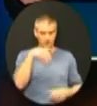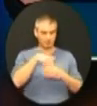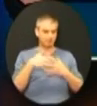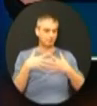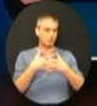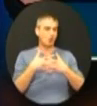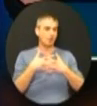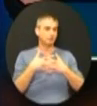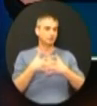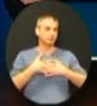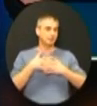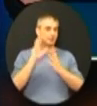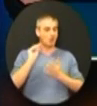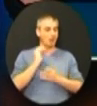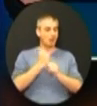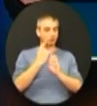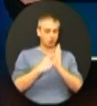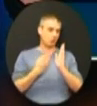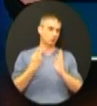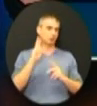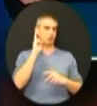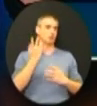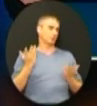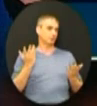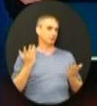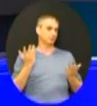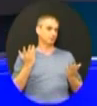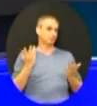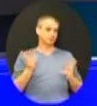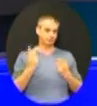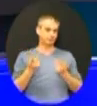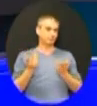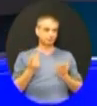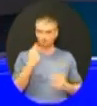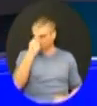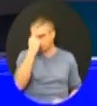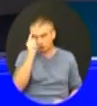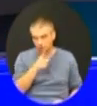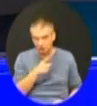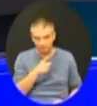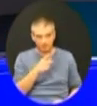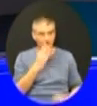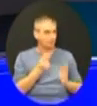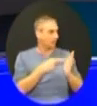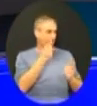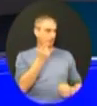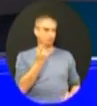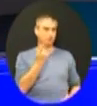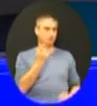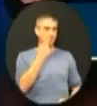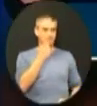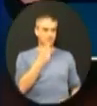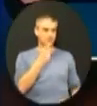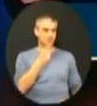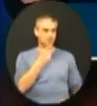בקואליציה היכולת שלך להכיל חוק הזה היא הרבה יותר הרבה יותר קלה נדמה לך זאת אומרת הרבה פע הרי